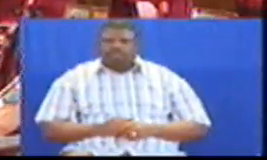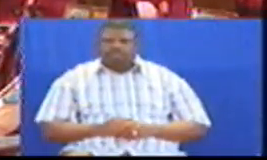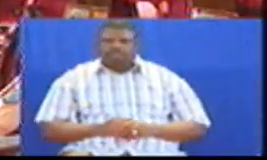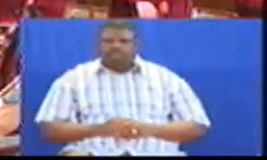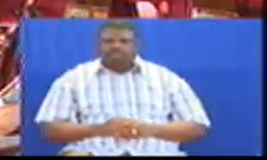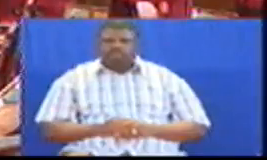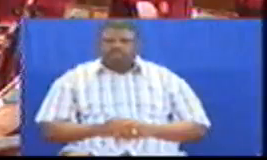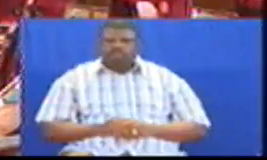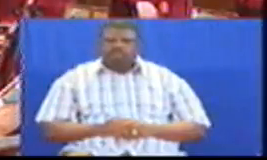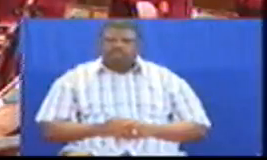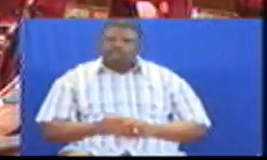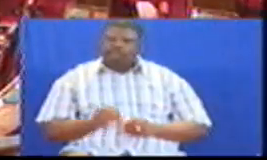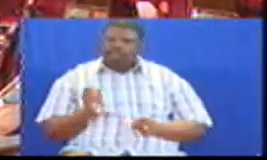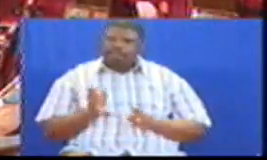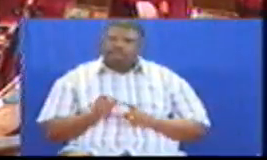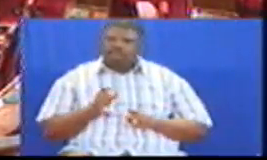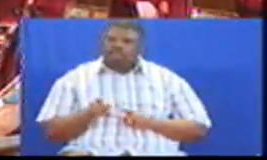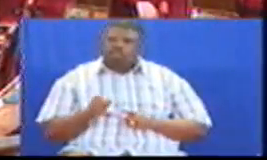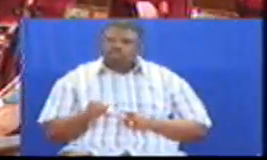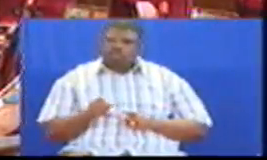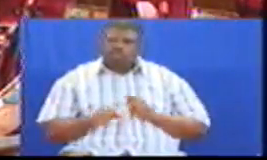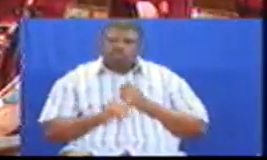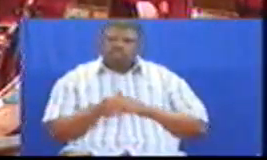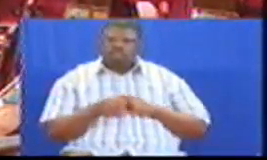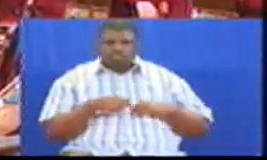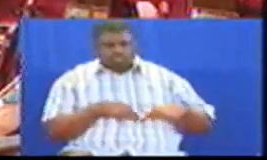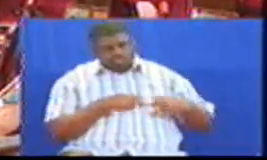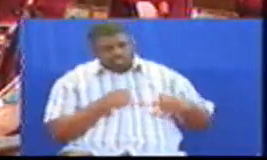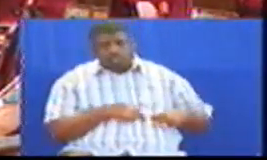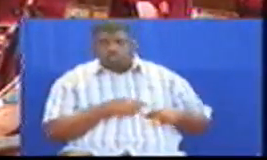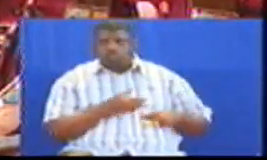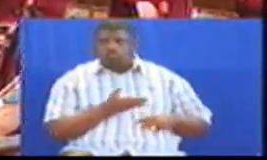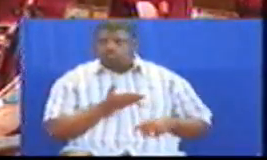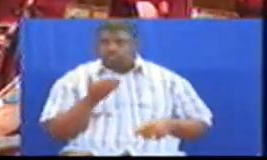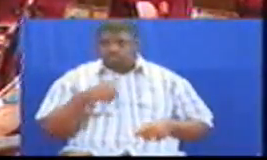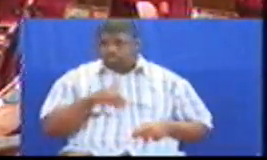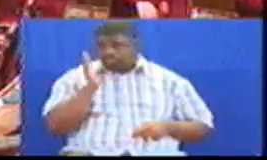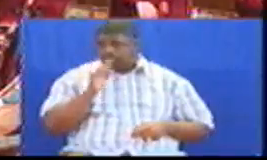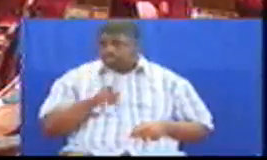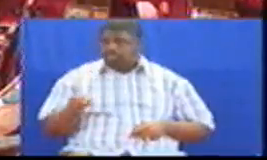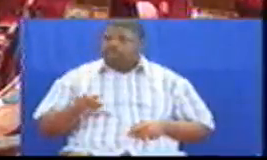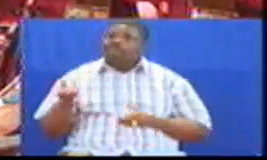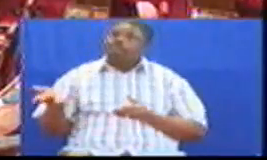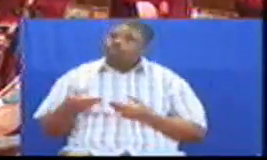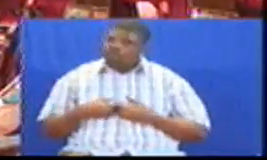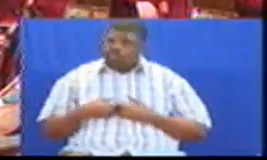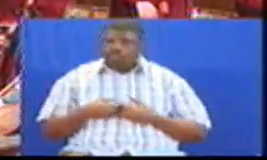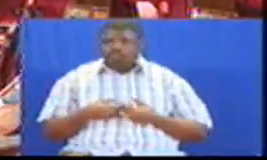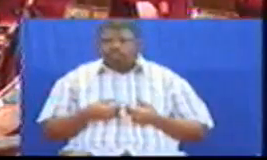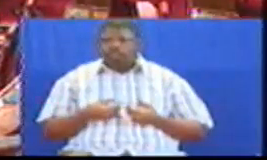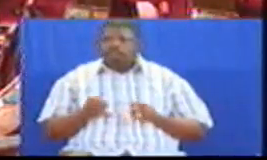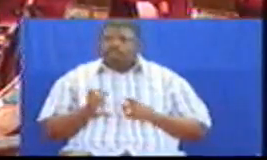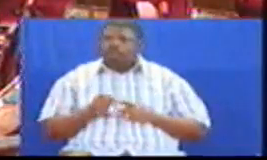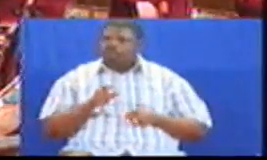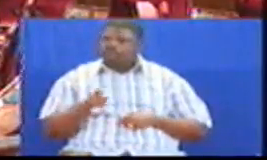Maneno ambayo yanawakilisha nyoyo zetu na wenzetu serikalini, basi mpokee kwa mikono miwili maneno haya, kwa